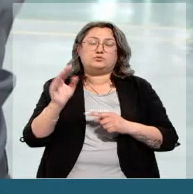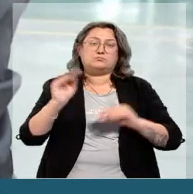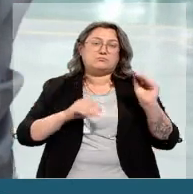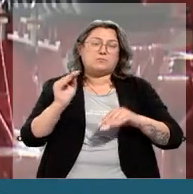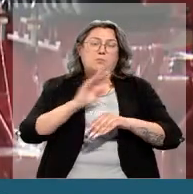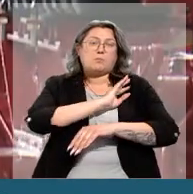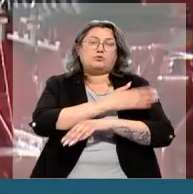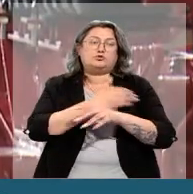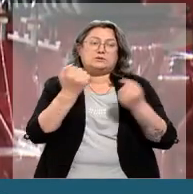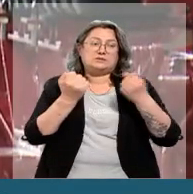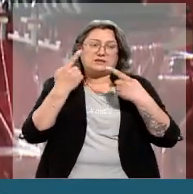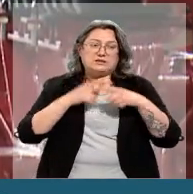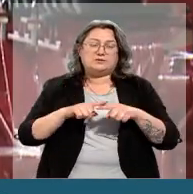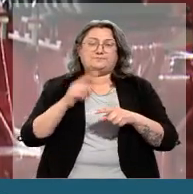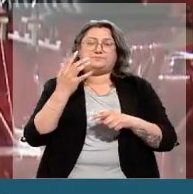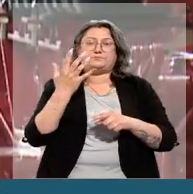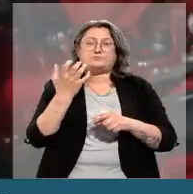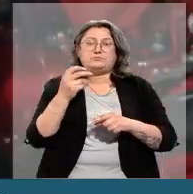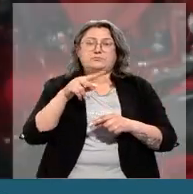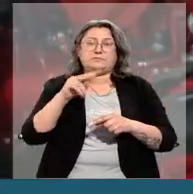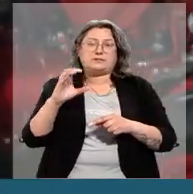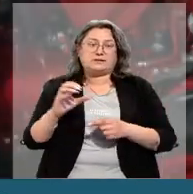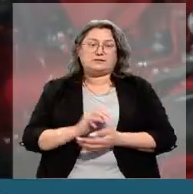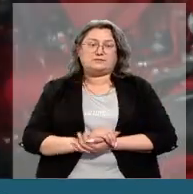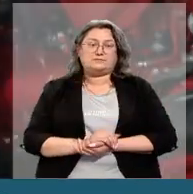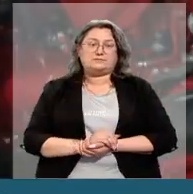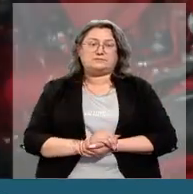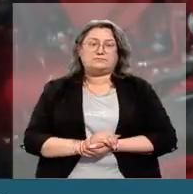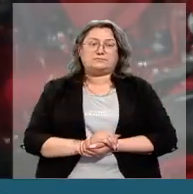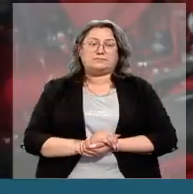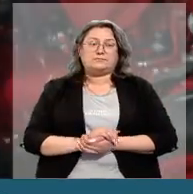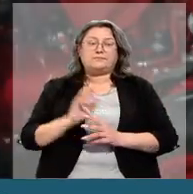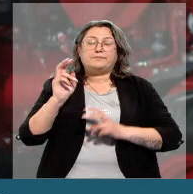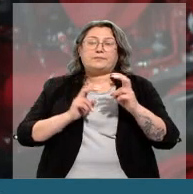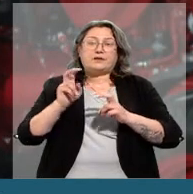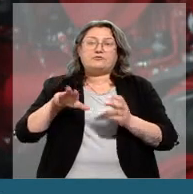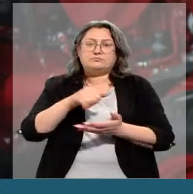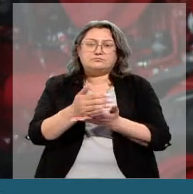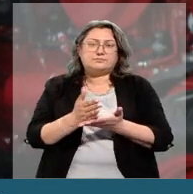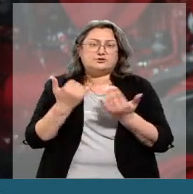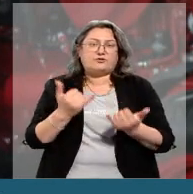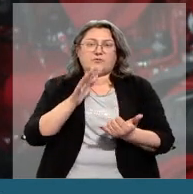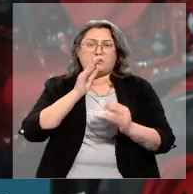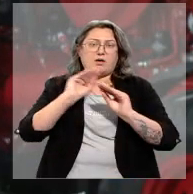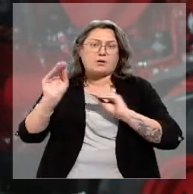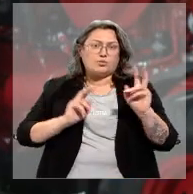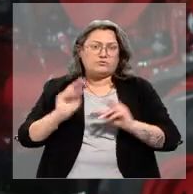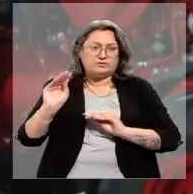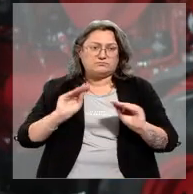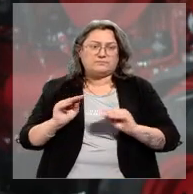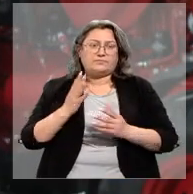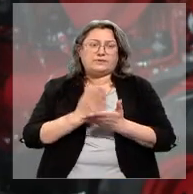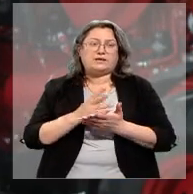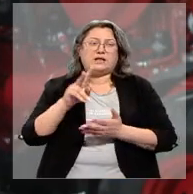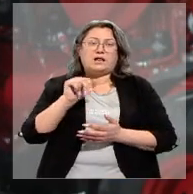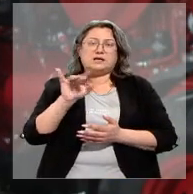қуатты техникалар құрастырылатынын айтты. Площадь цеха 10500 квадратных метров. Зауыт заманауи құрылғылармен жабдықталды.